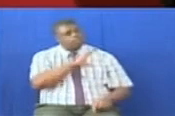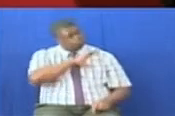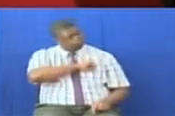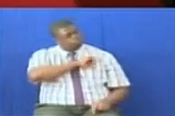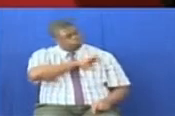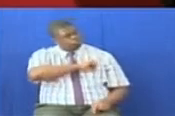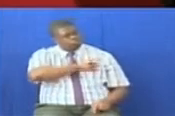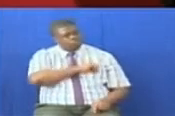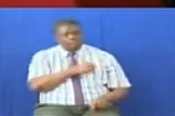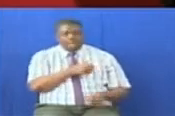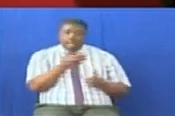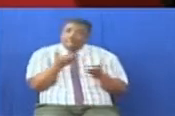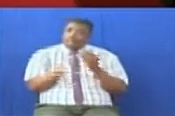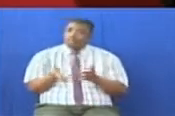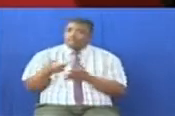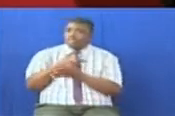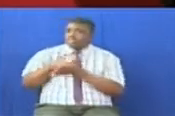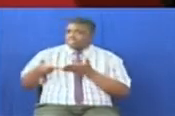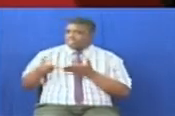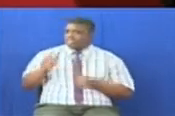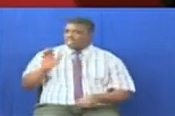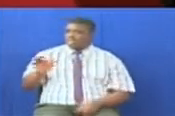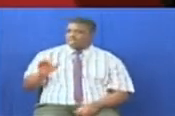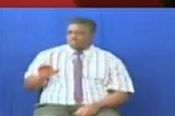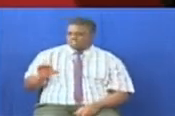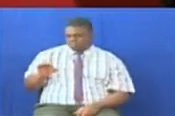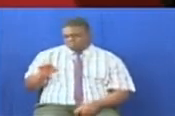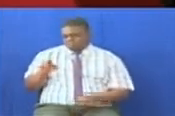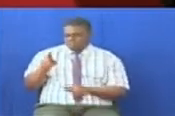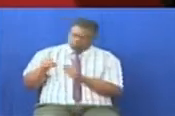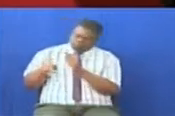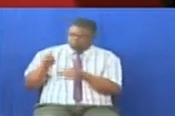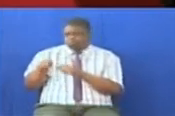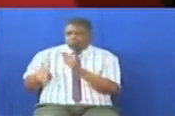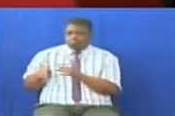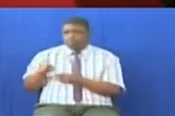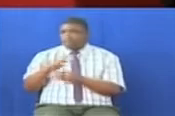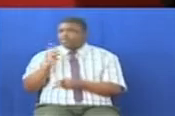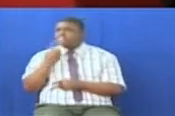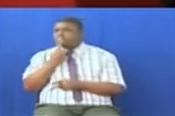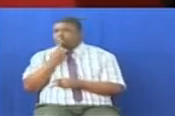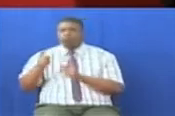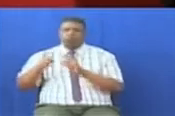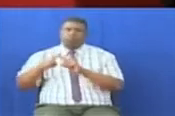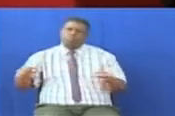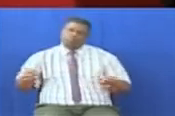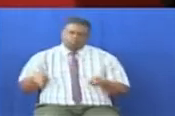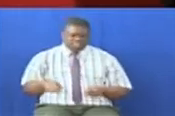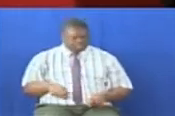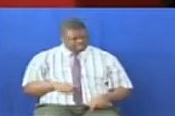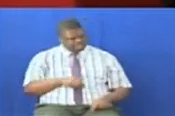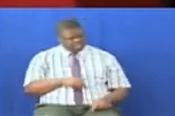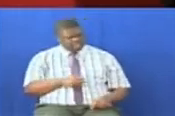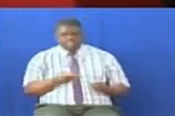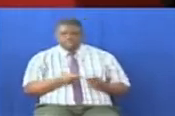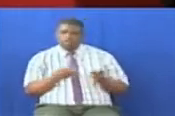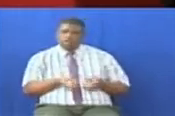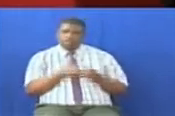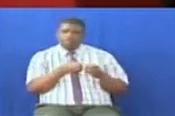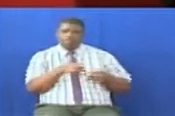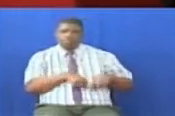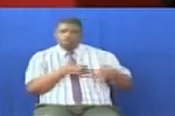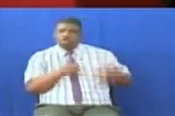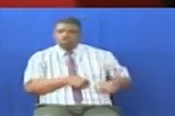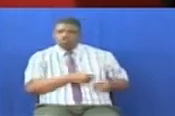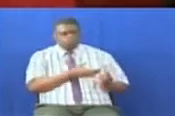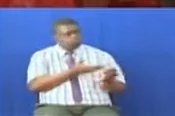majina yako labda yani sio mazuri. Yani majibu anayowapatia yanakuwa kama vile tu wanawapa moyo wa kwamba wasubiri, lakini